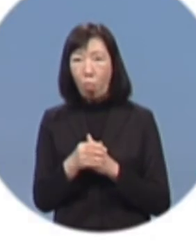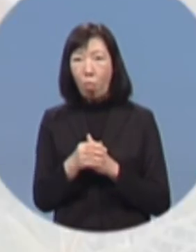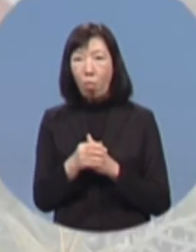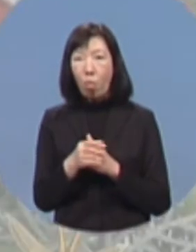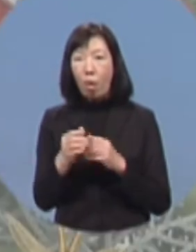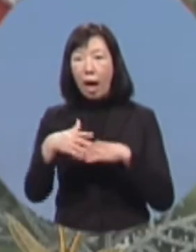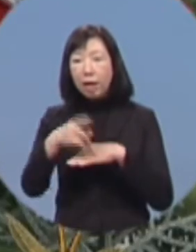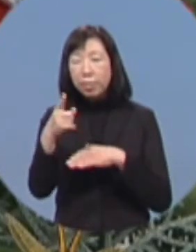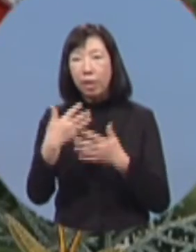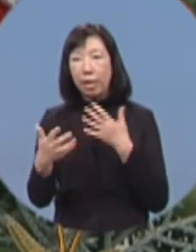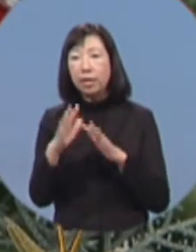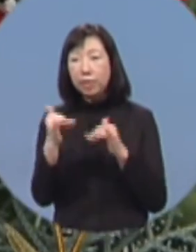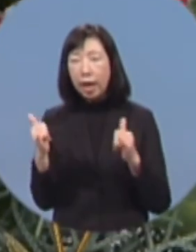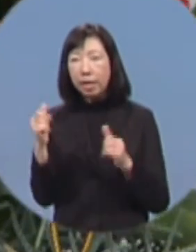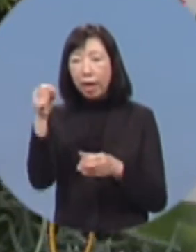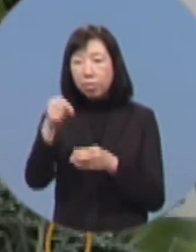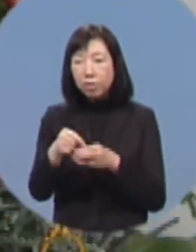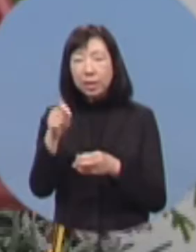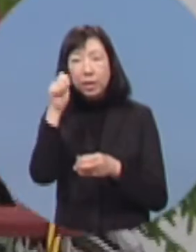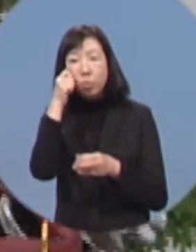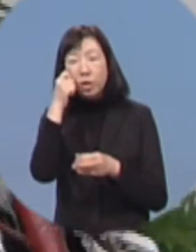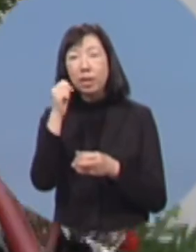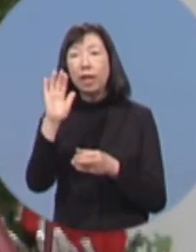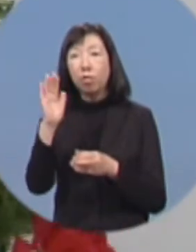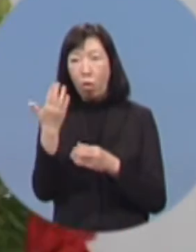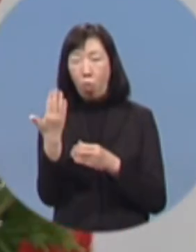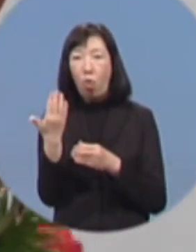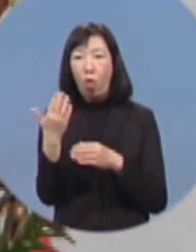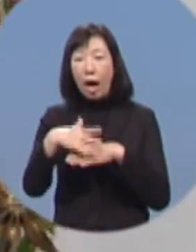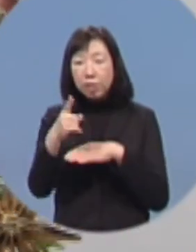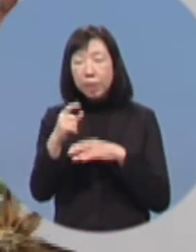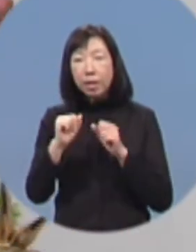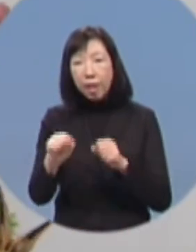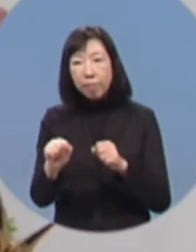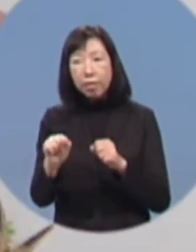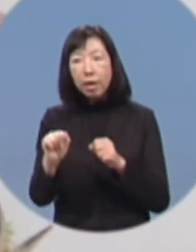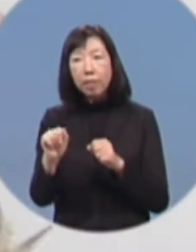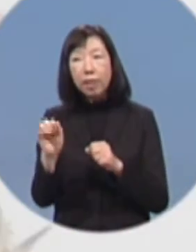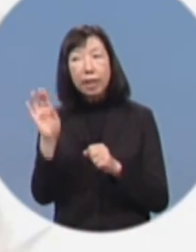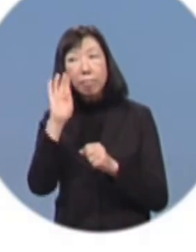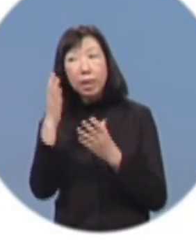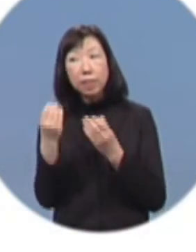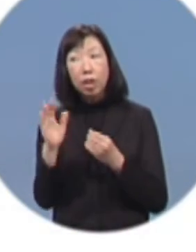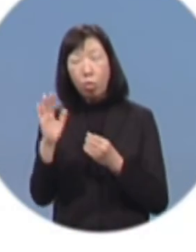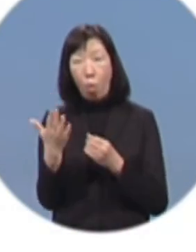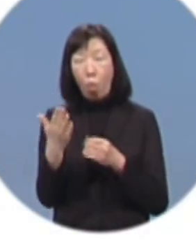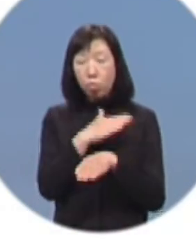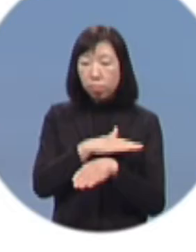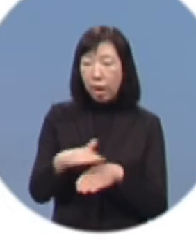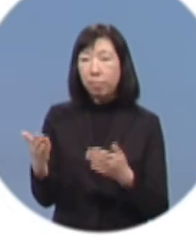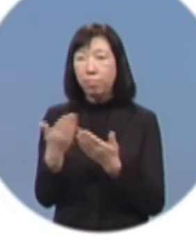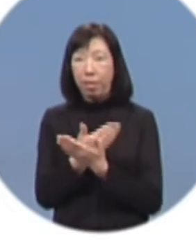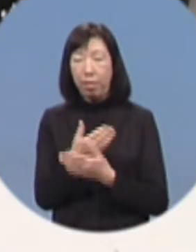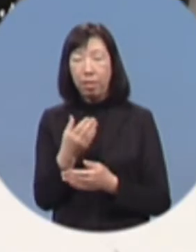あの初心者には刺しにくい種類あの花材なんですね、 はい、 それを初めてと伺ったんですけどとてもうまく刺して